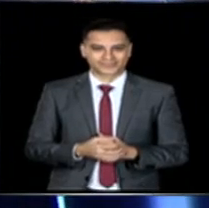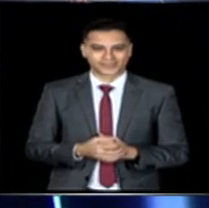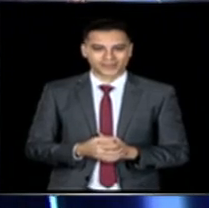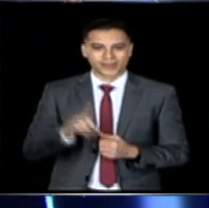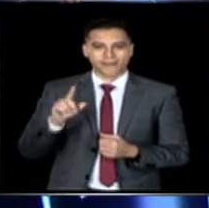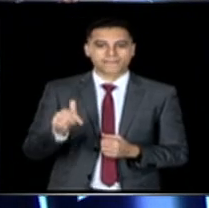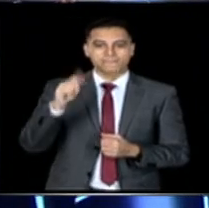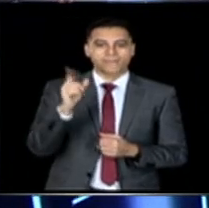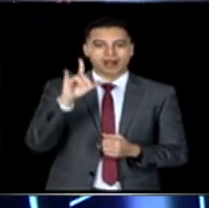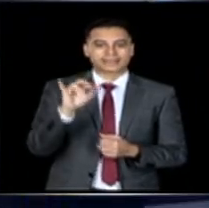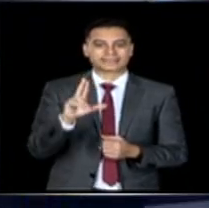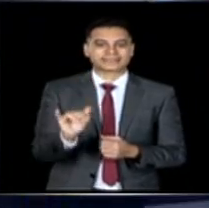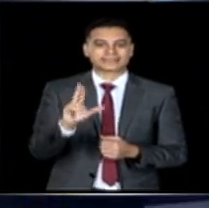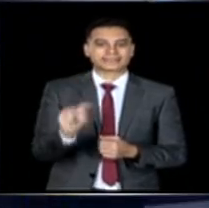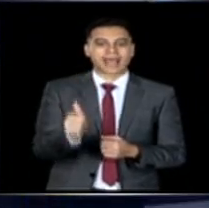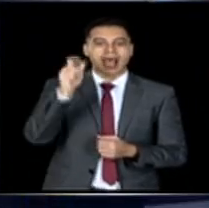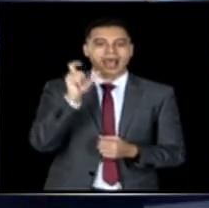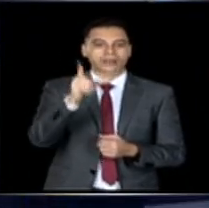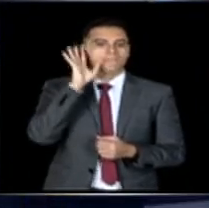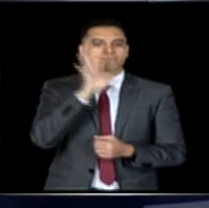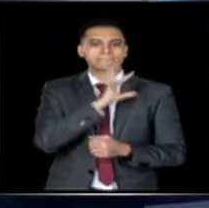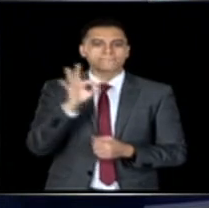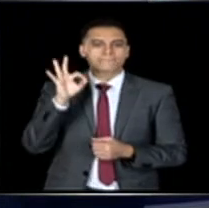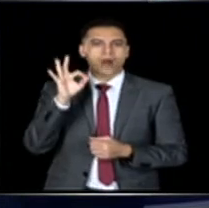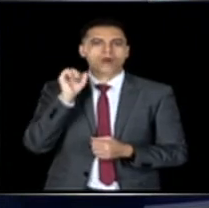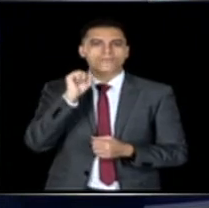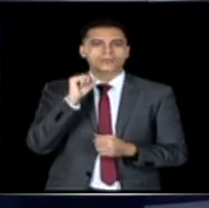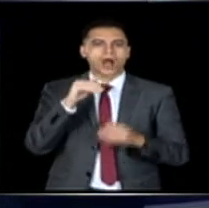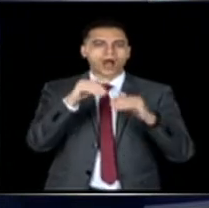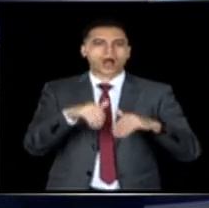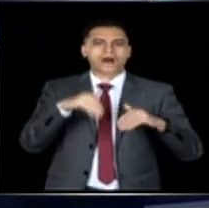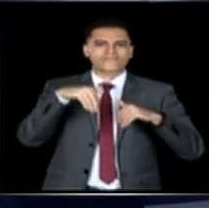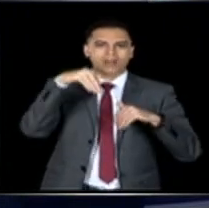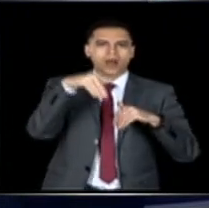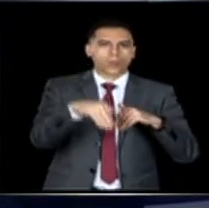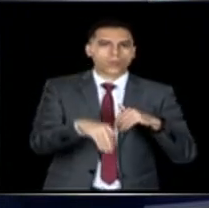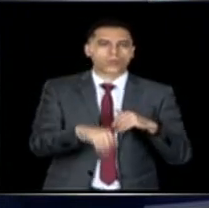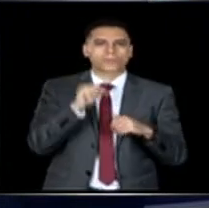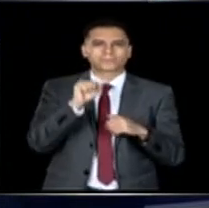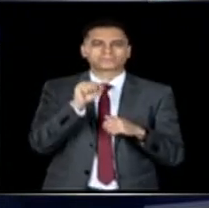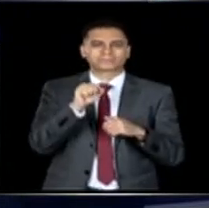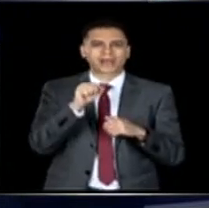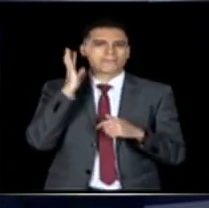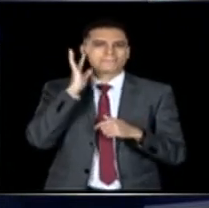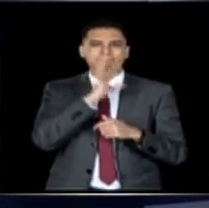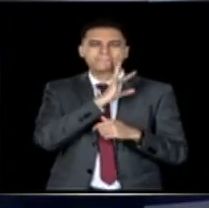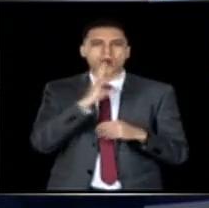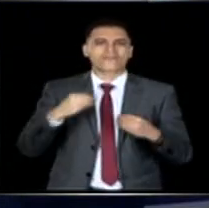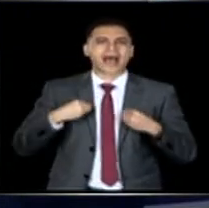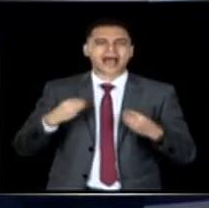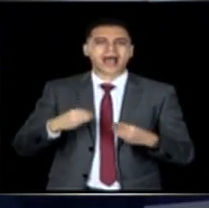برا لتيتان هي من أكبر حفريات الديناصورات في العالم. ففي أي دولة